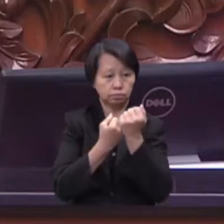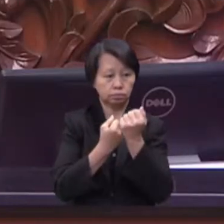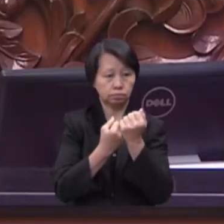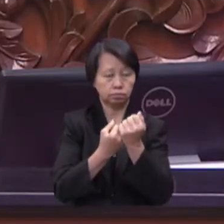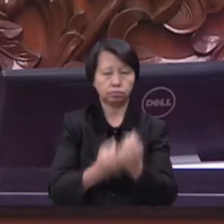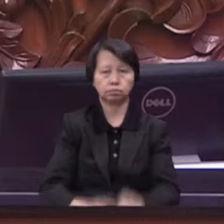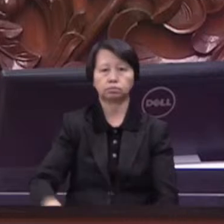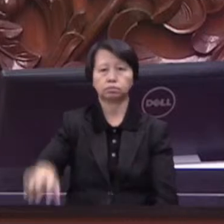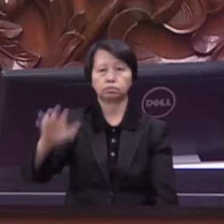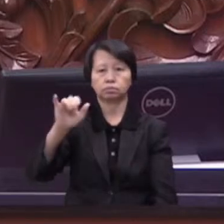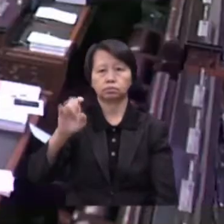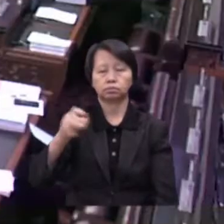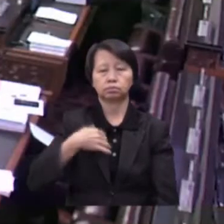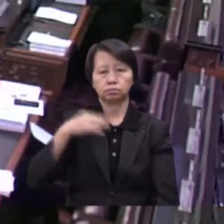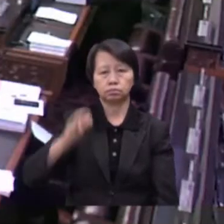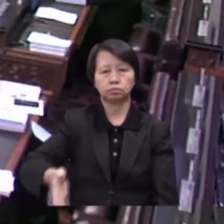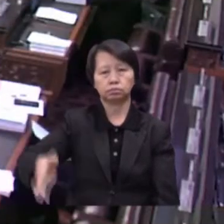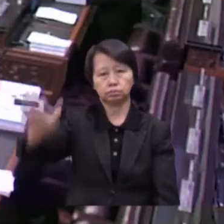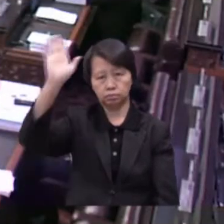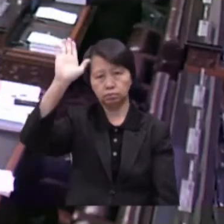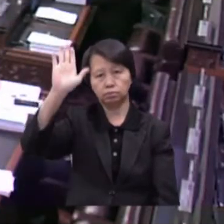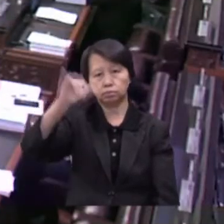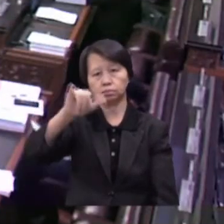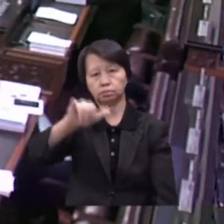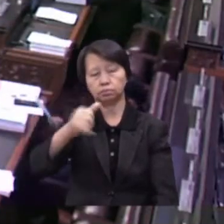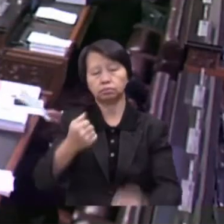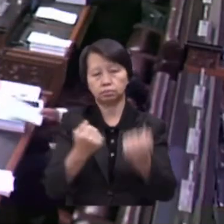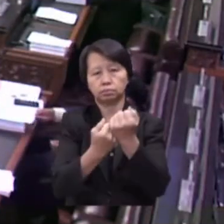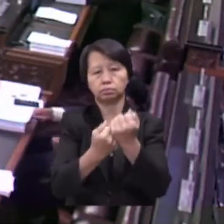yang dibentuk saya mohon mayoko